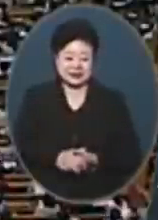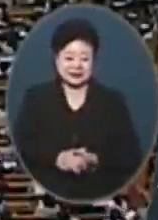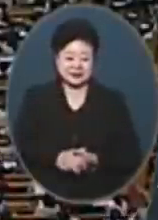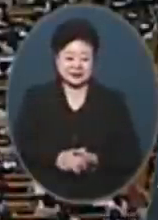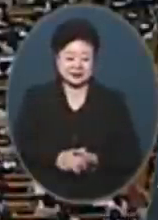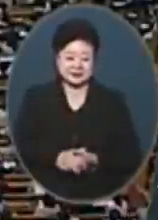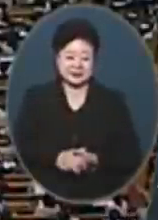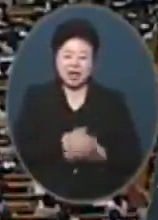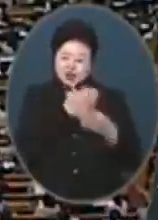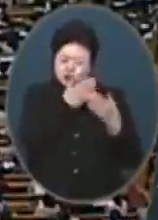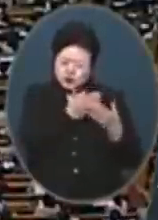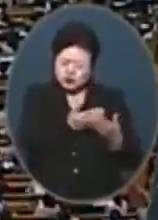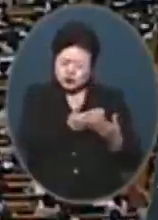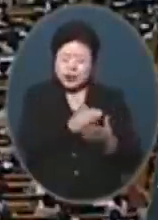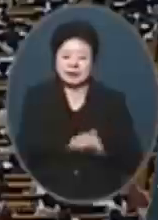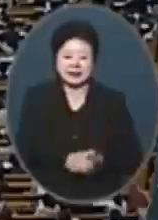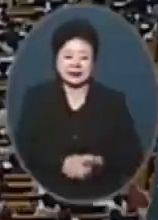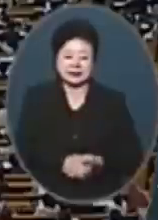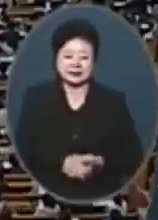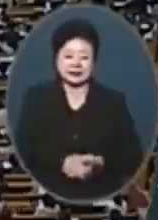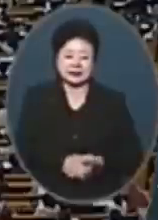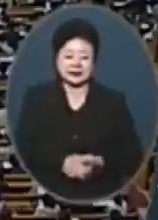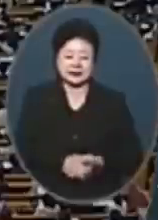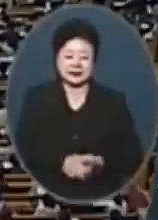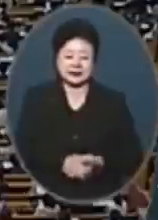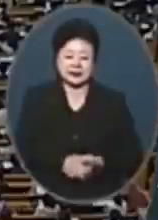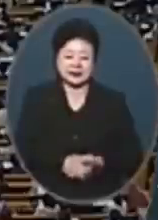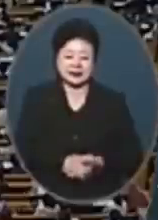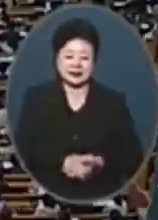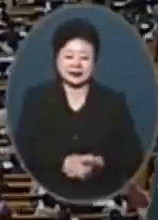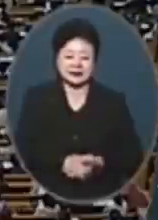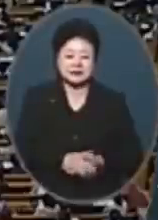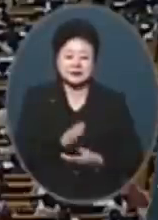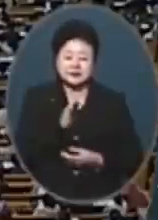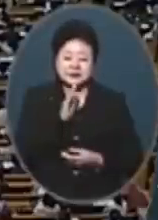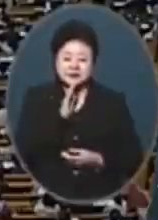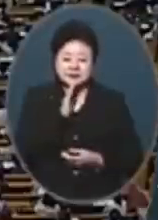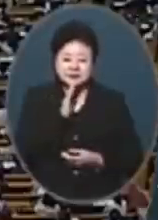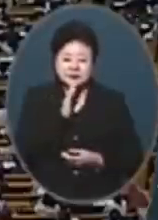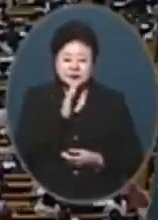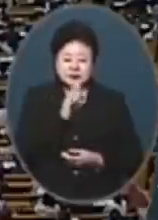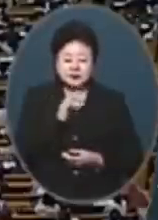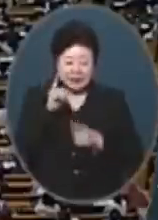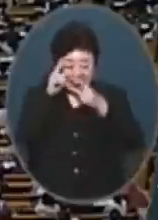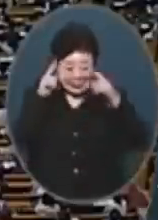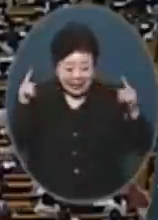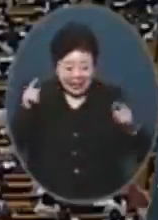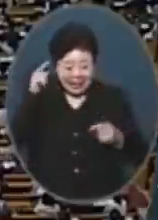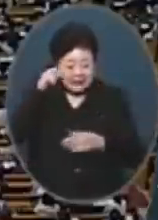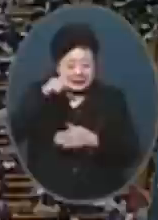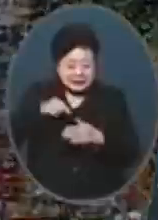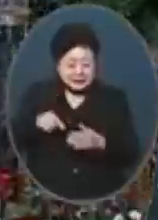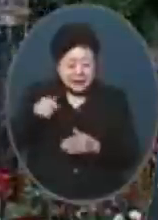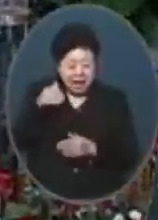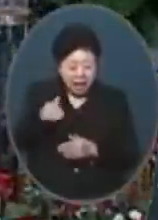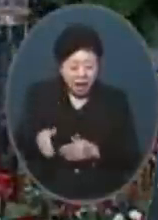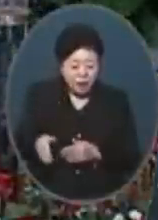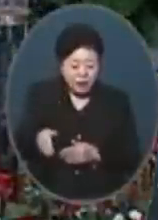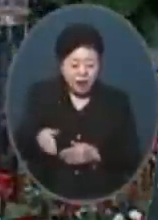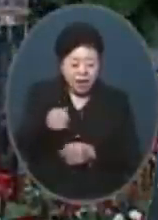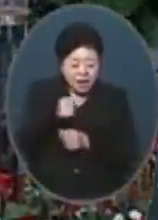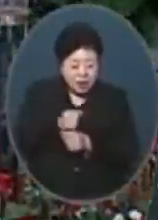없이 중요합니다. 최근 미국 노스캐롤라이나 주립대학 심리학과 연구팀의 발표에